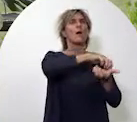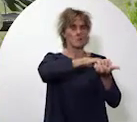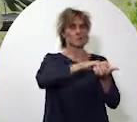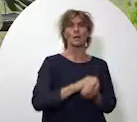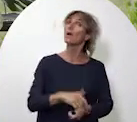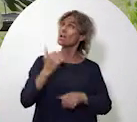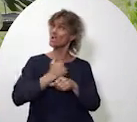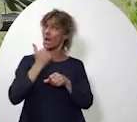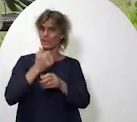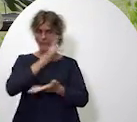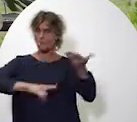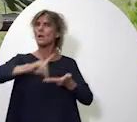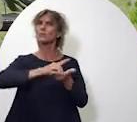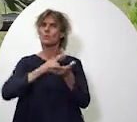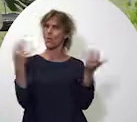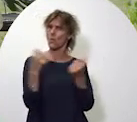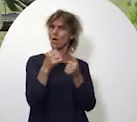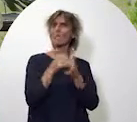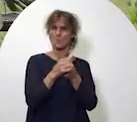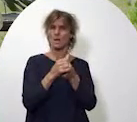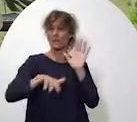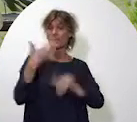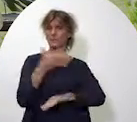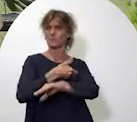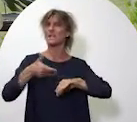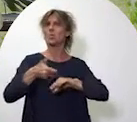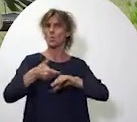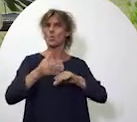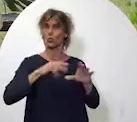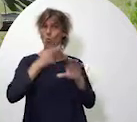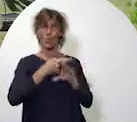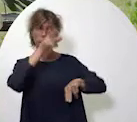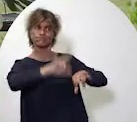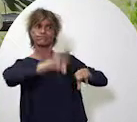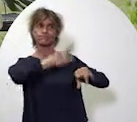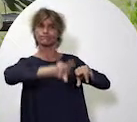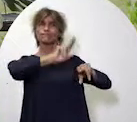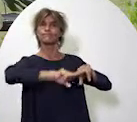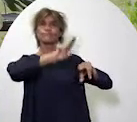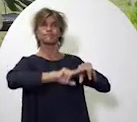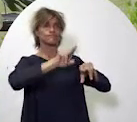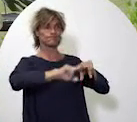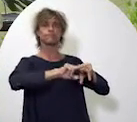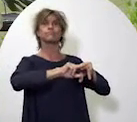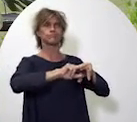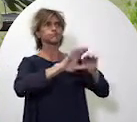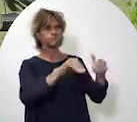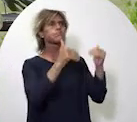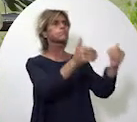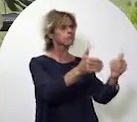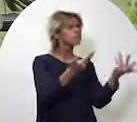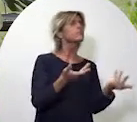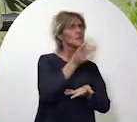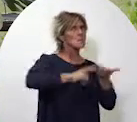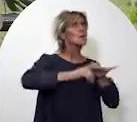en réalisant chaque année pour plus de 15 millions d'euros de travaux depuis 2015 le